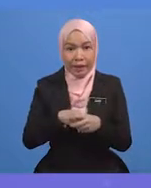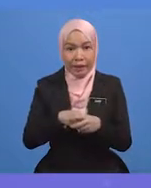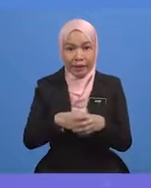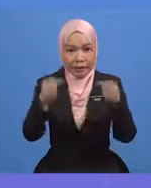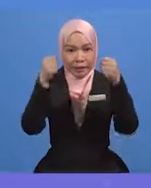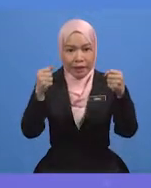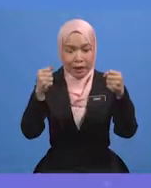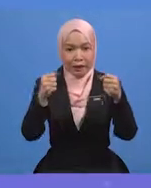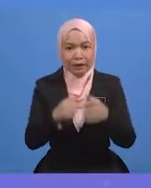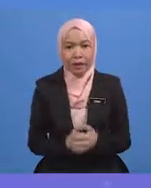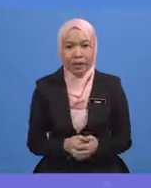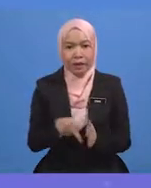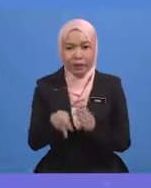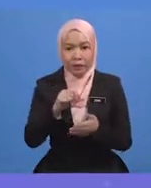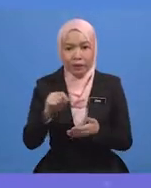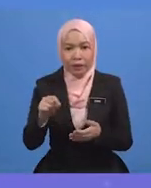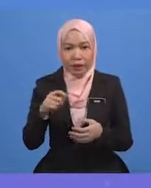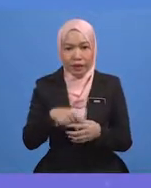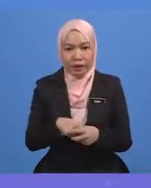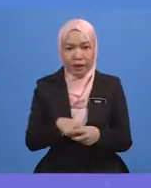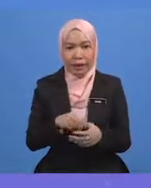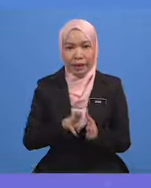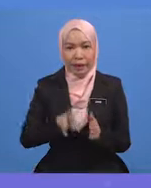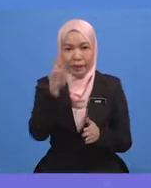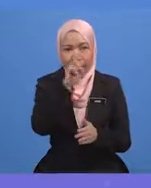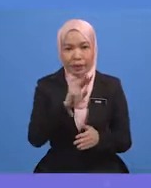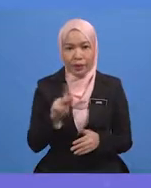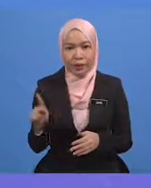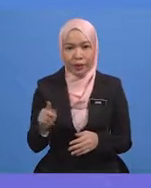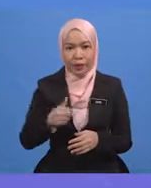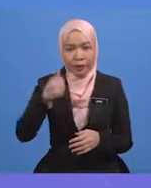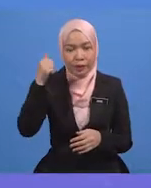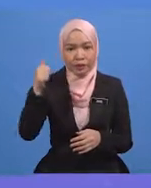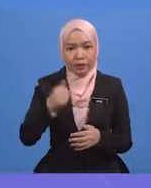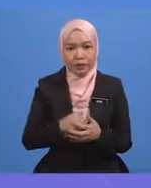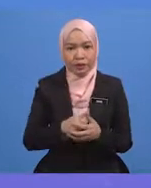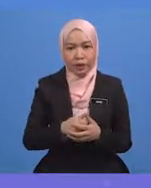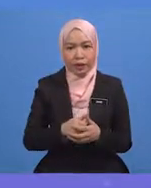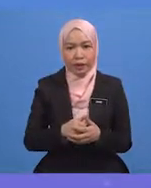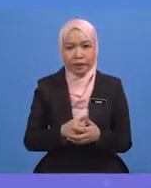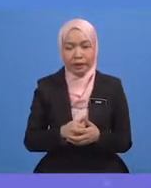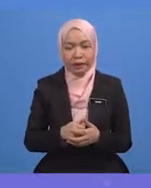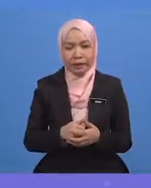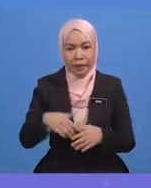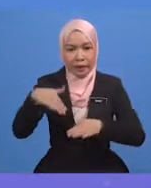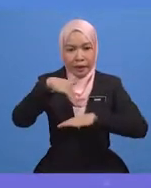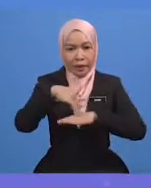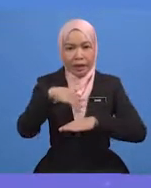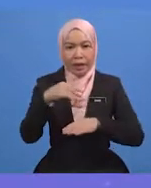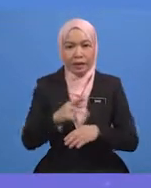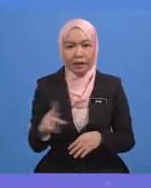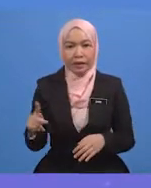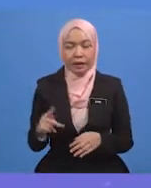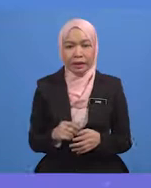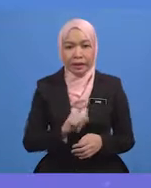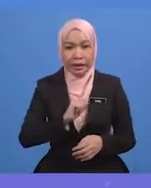itu, penulis ini juga merupakan pejuang gerakan Islam di Nusantara, di Indonesia juga,